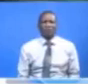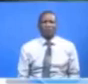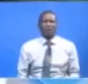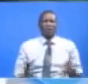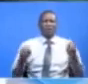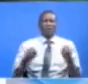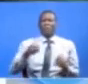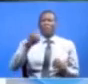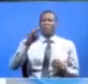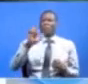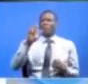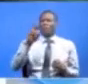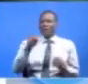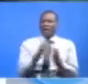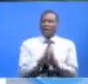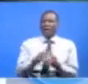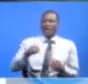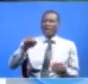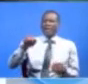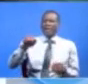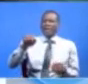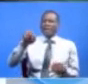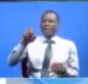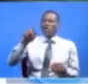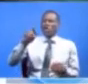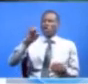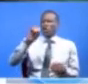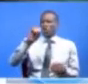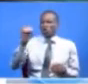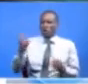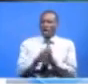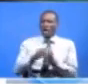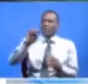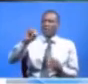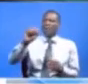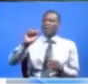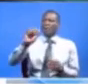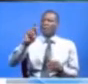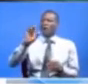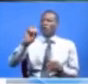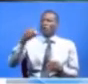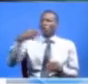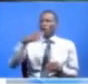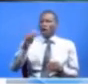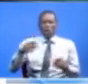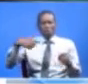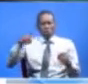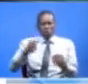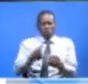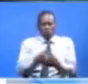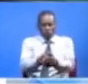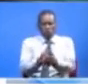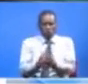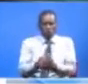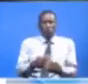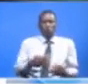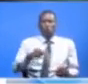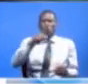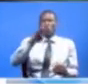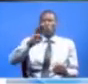Brian Melly na Edward Kibet na Naomi To na Gaudensia Makohan ndio mabingwa wa mchuano wa voliboli ya ufukweni uliofanyika katika